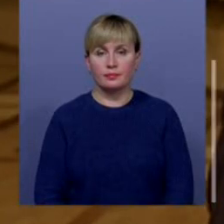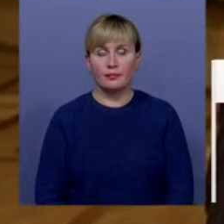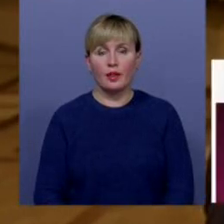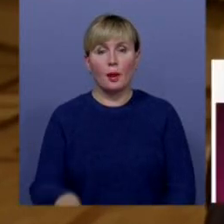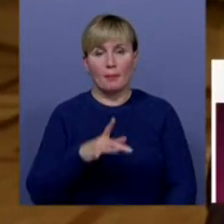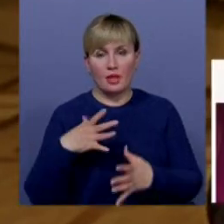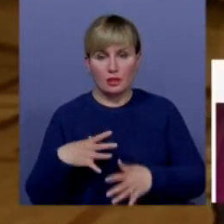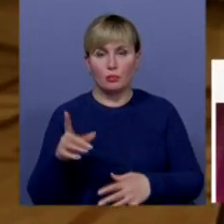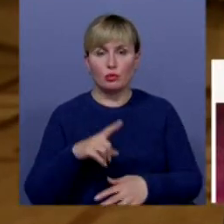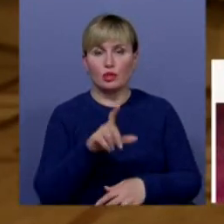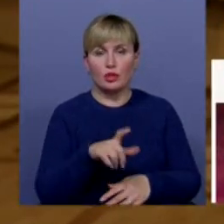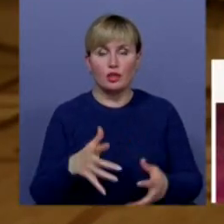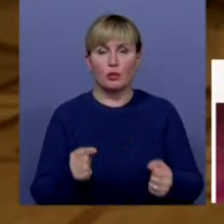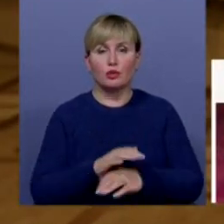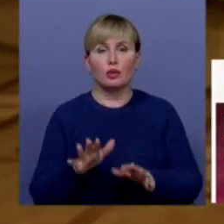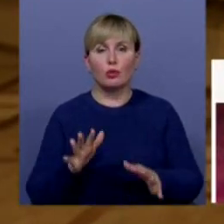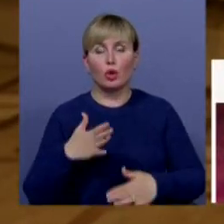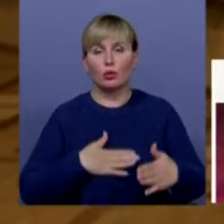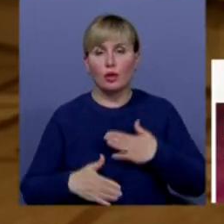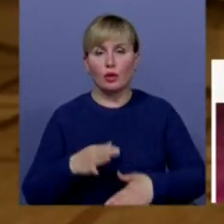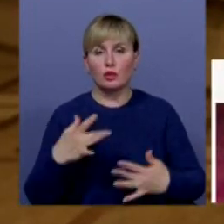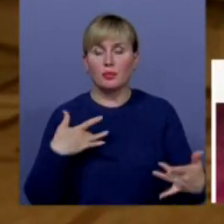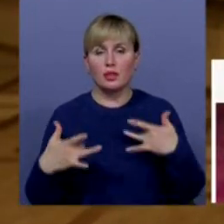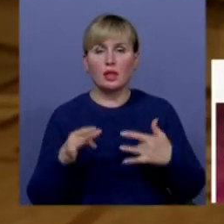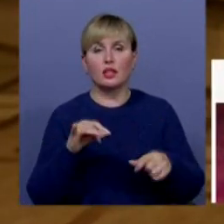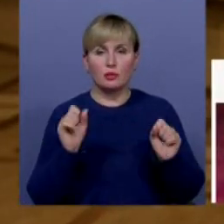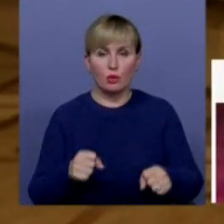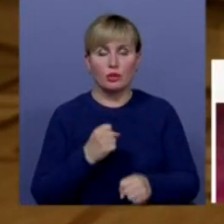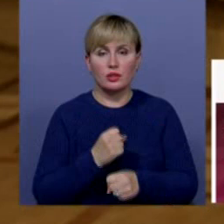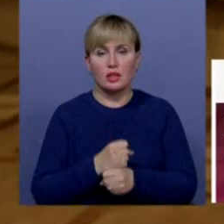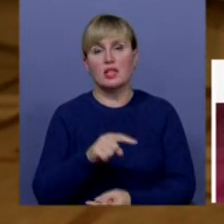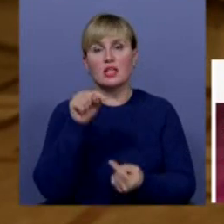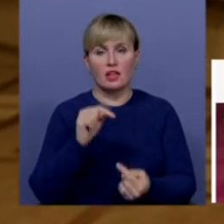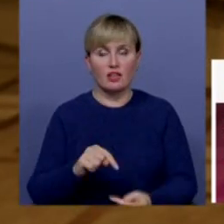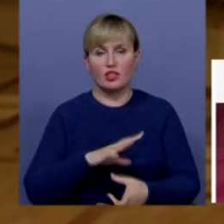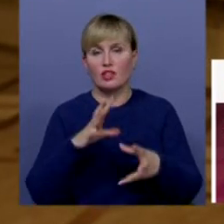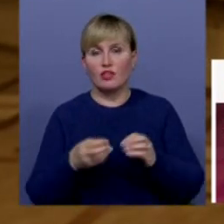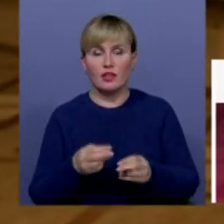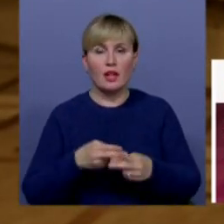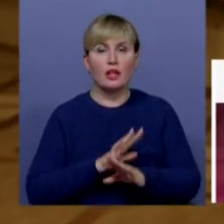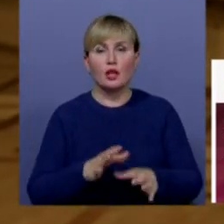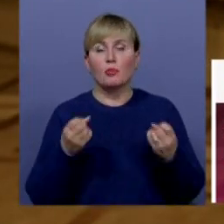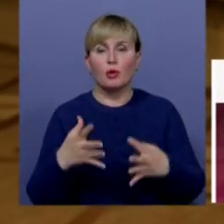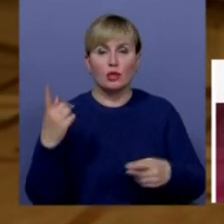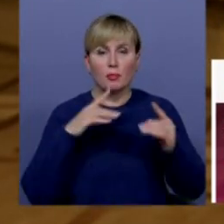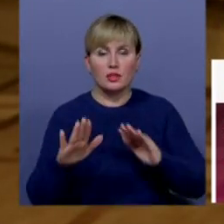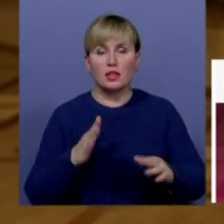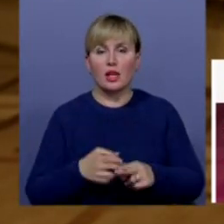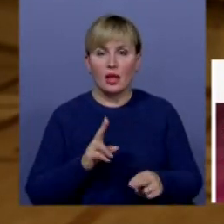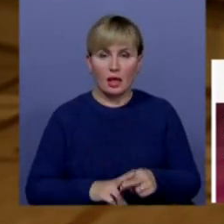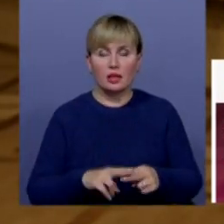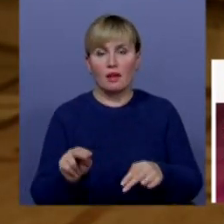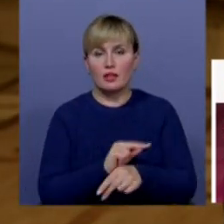Мы надеемся, что зрители получат не только удовольствие от спектакля, но и смогут сделать соответствующие выводы. Это не просто постановка, это своего